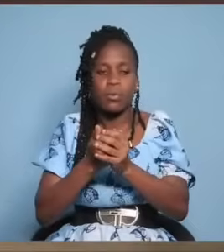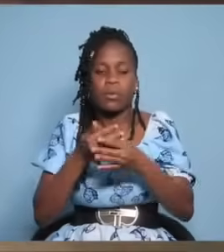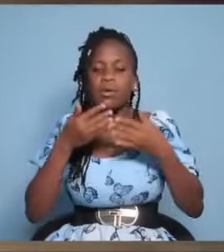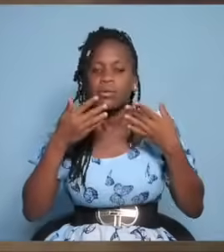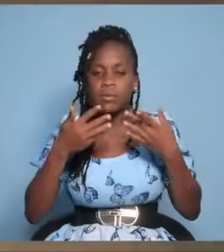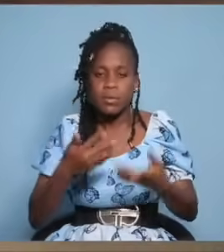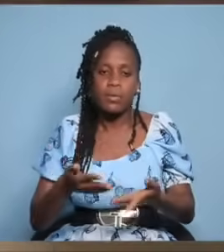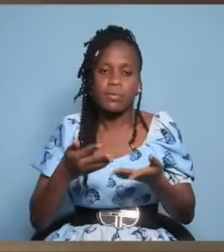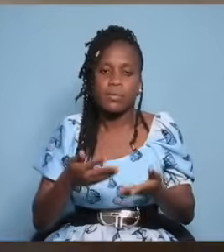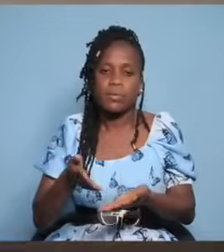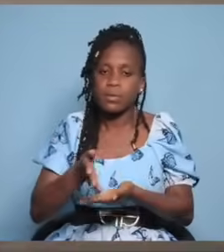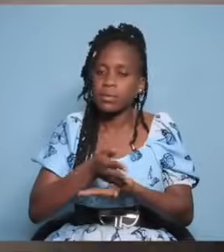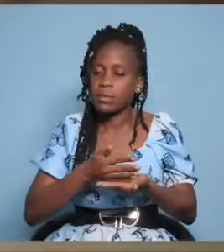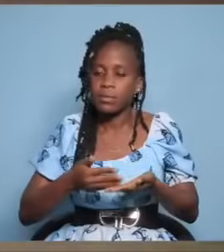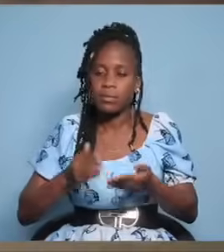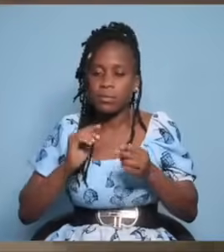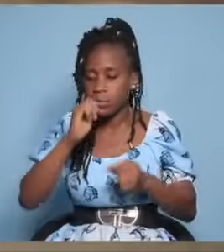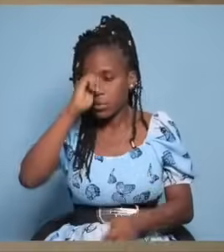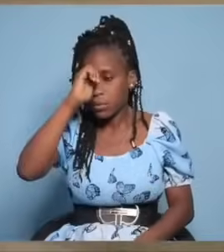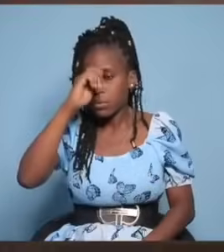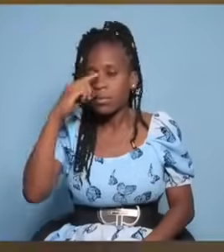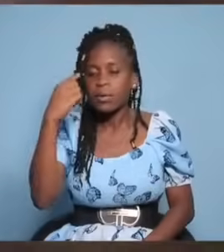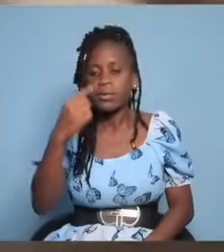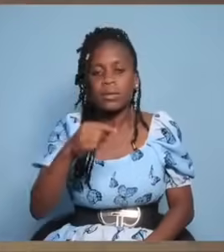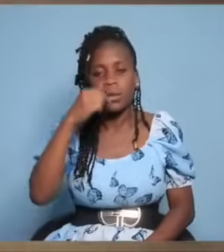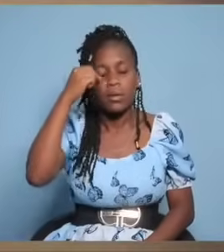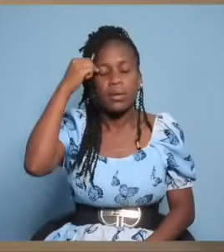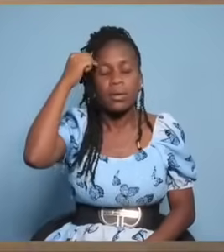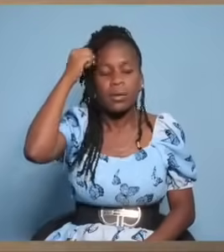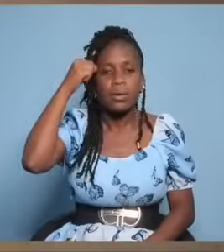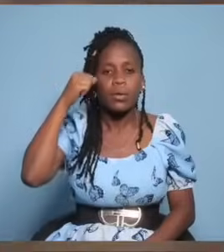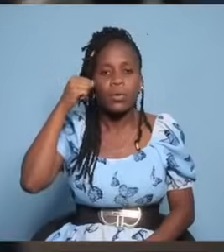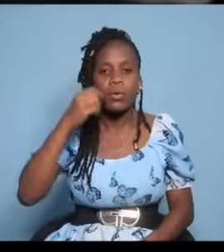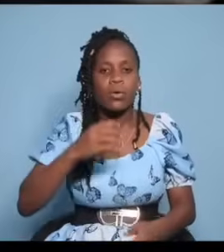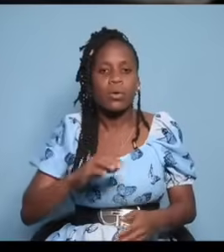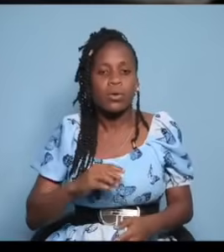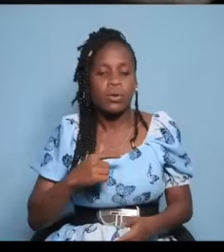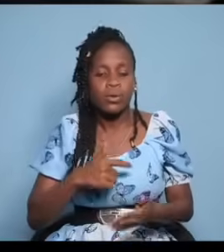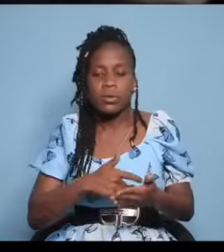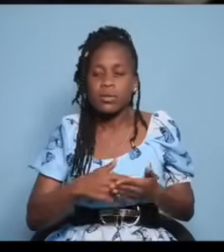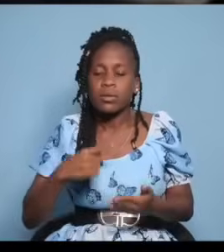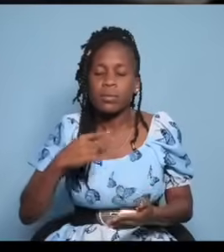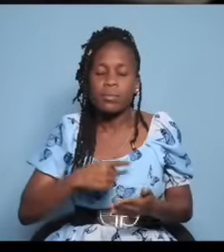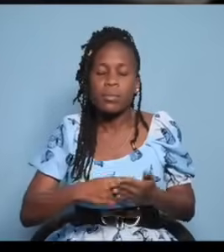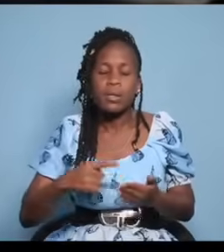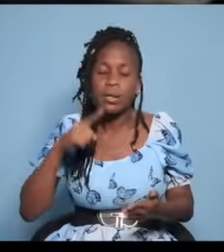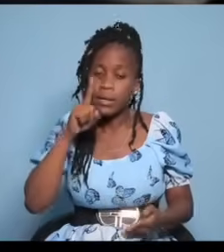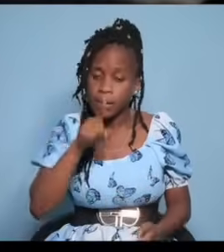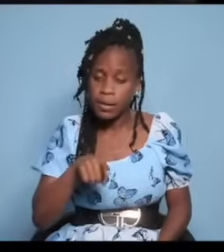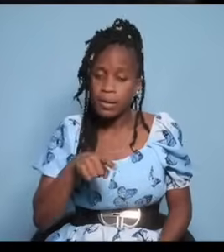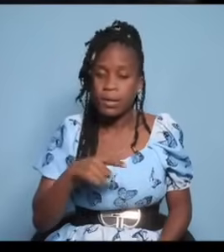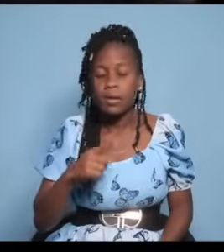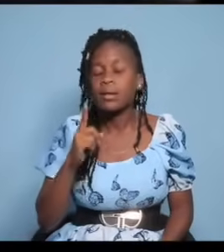mmoja kati ya watu wanaoheshimika sana pale Sudani na wanamuita mama wa taifa. Hii ni ilikuwa